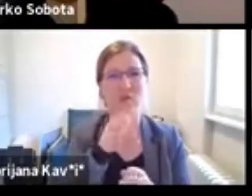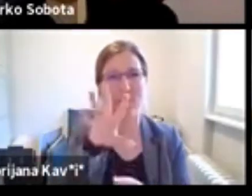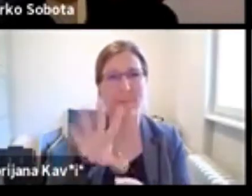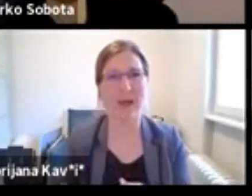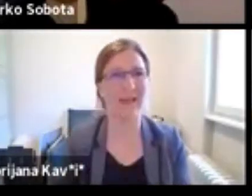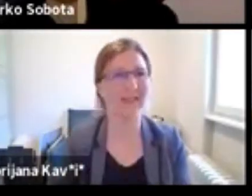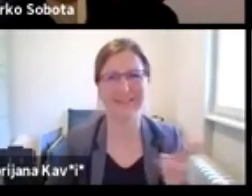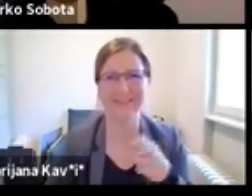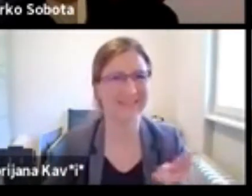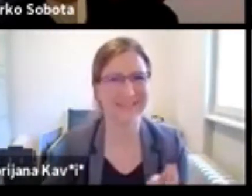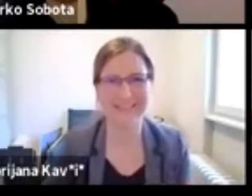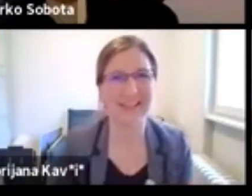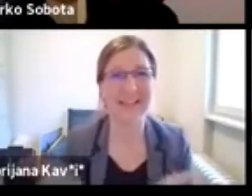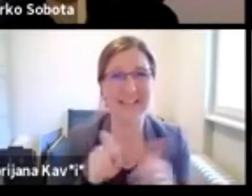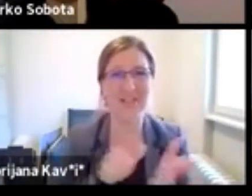li to biti moguće?